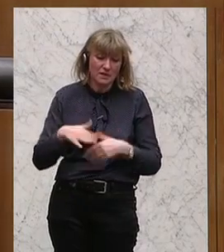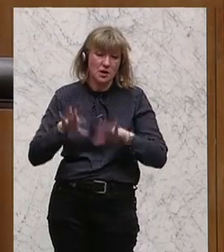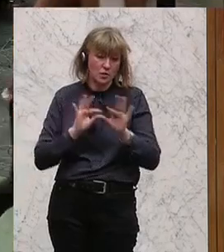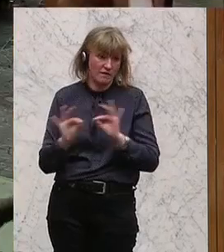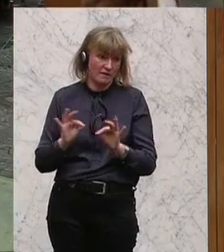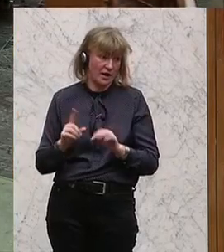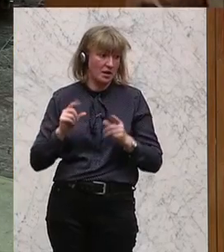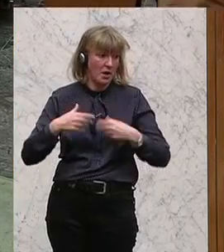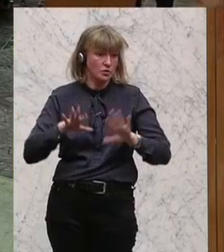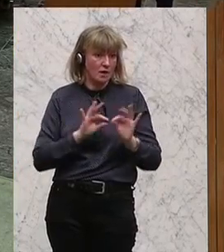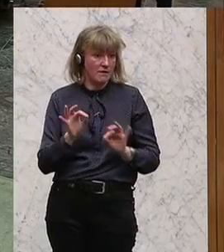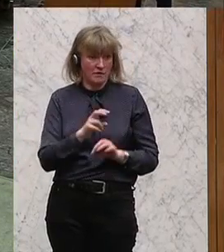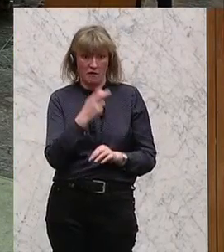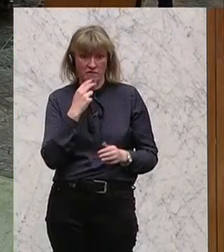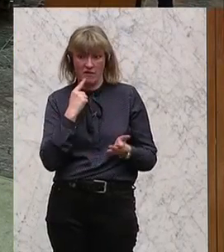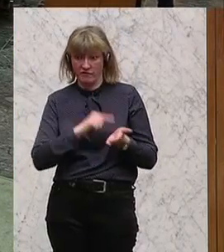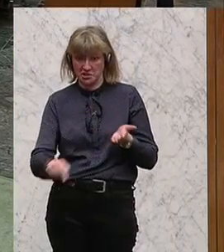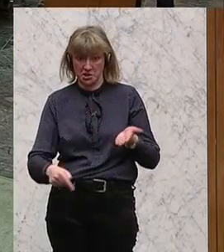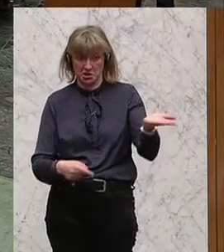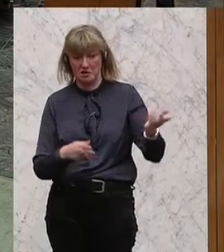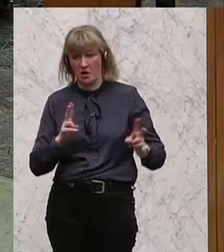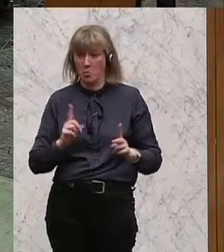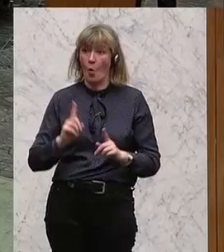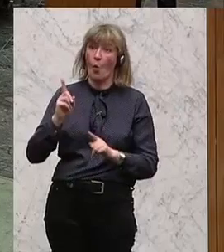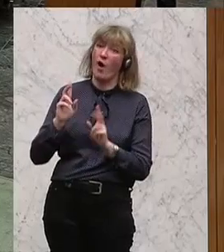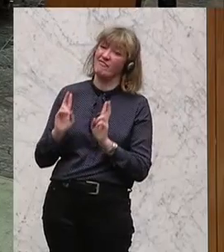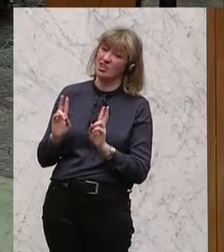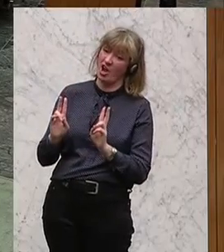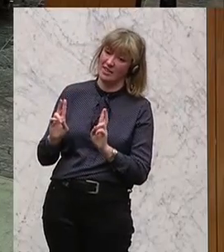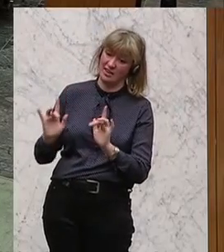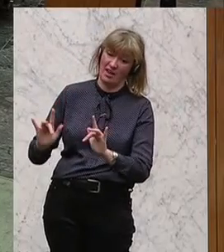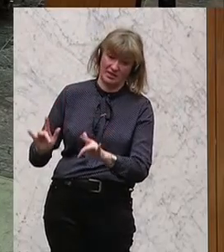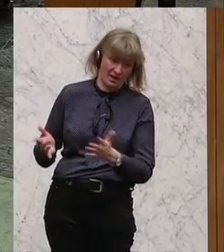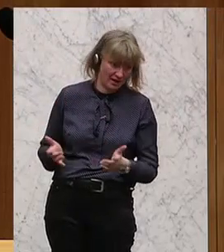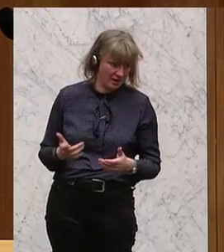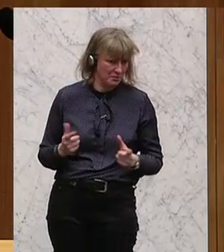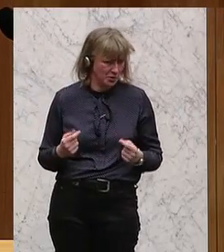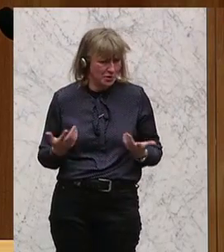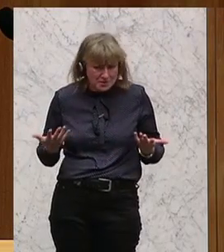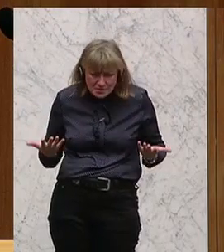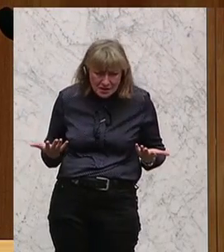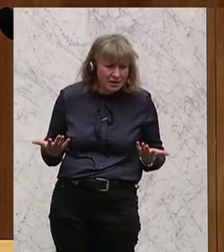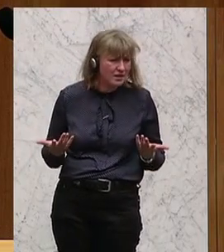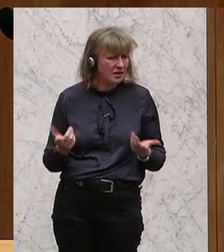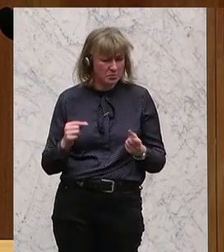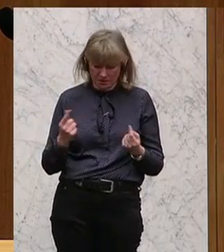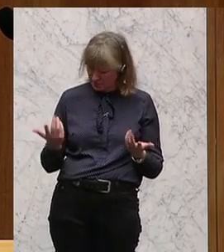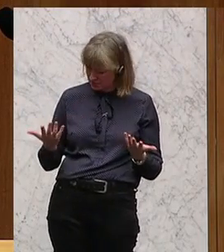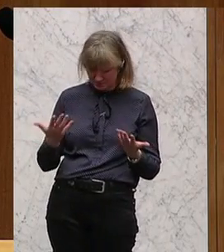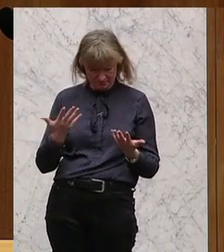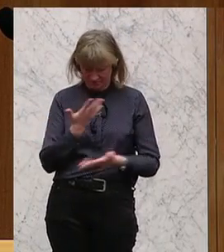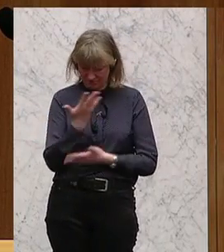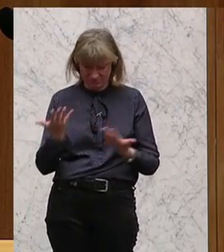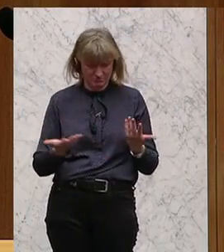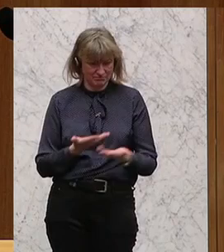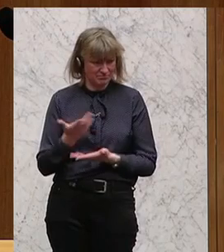Asylverfahren. Aber auf das Asylverfahren wollen Sie ja jetzt verzichten, ja, weil die hohe Wahrscheinlichkeit gegeben ist. Also irgendwie ist das alles Stückwerk, was hier